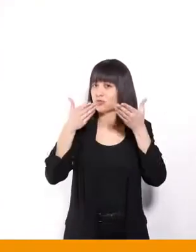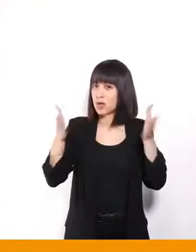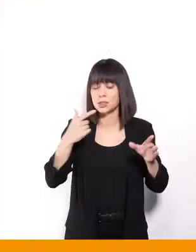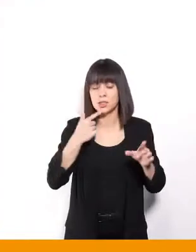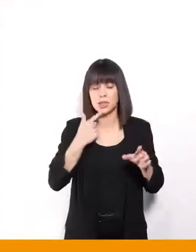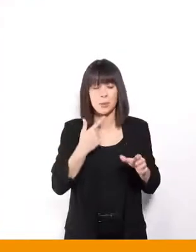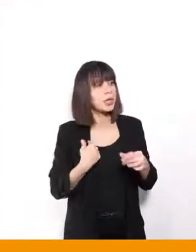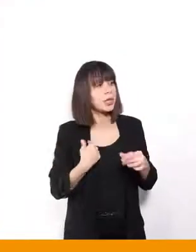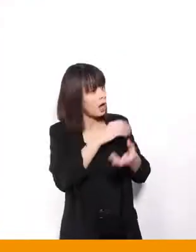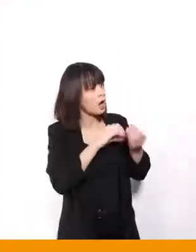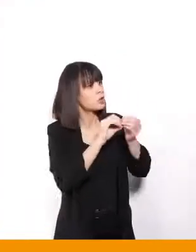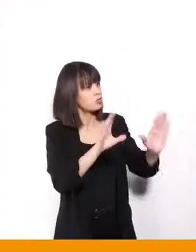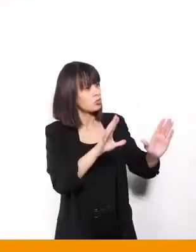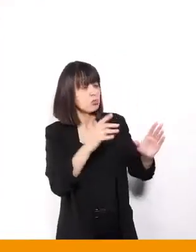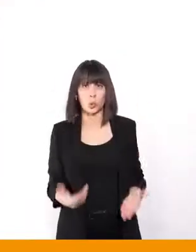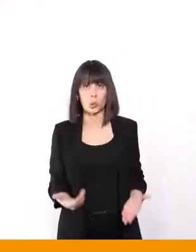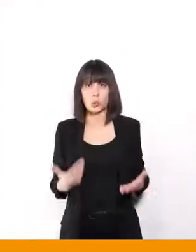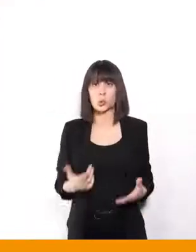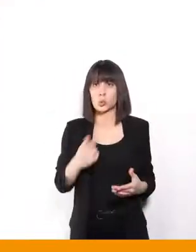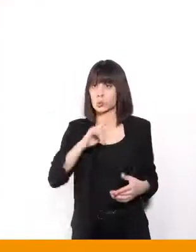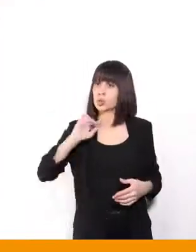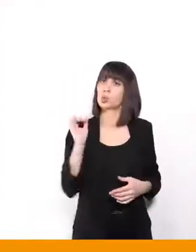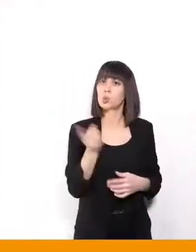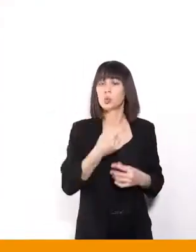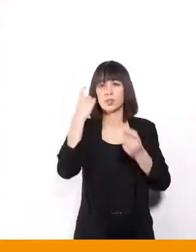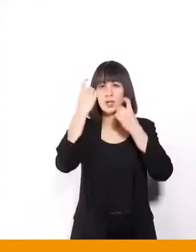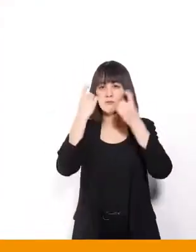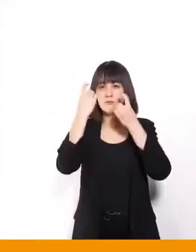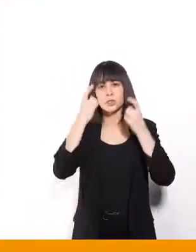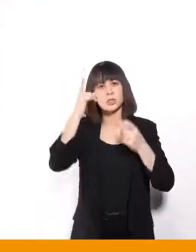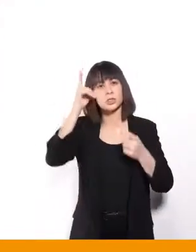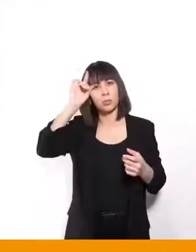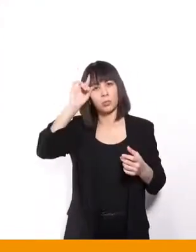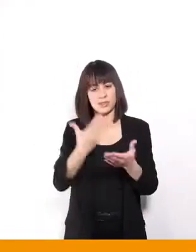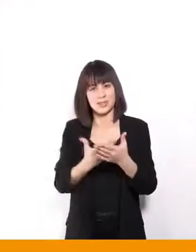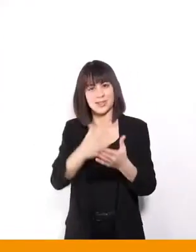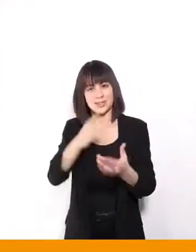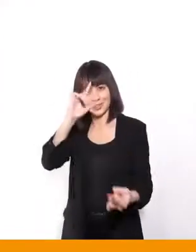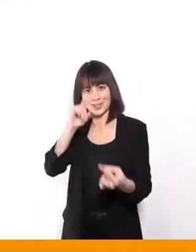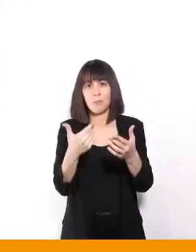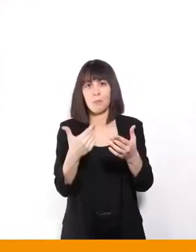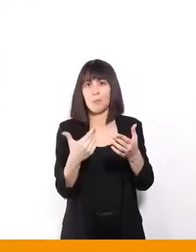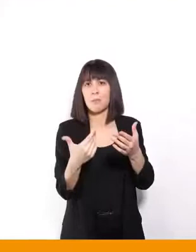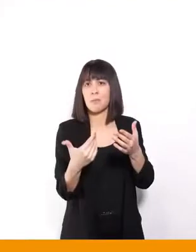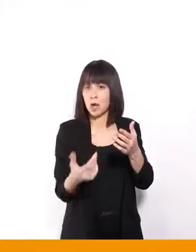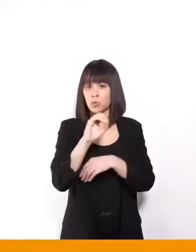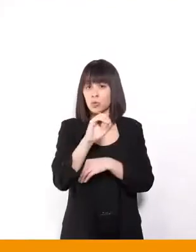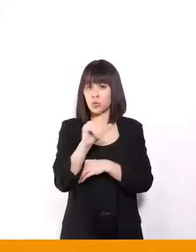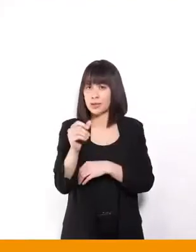aujourd'hui, parce qu'on ne l'a pas fait assez sur la question, on en parlait en début, sur la question du numérique.